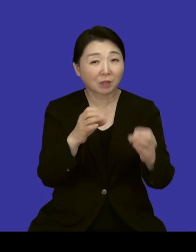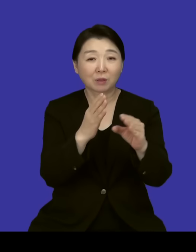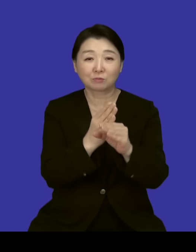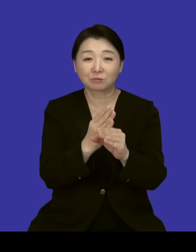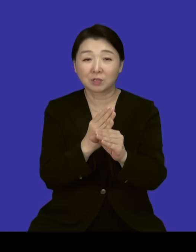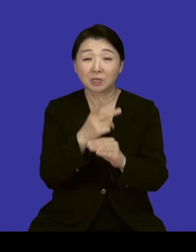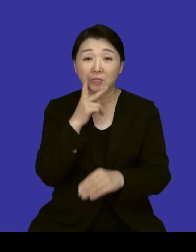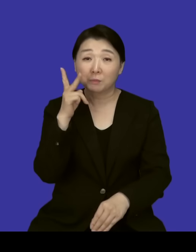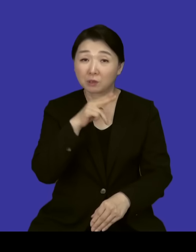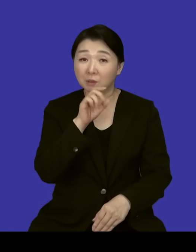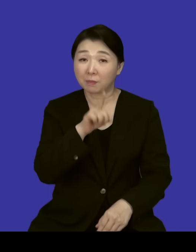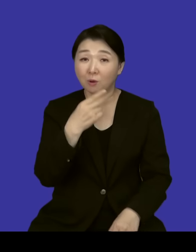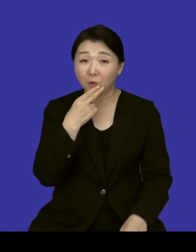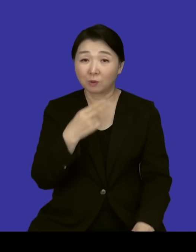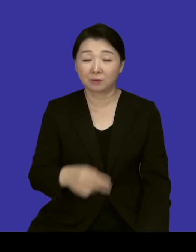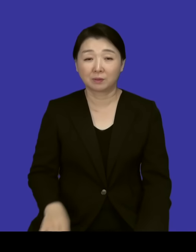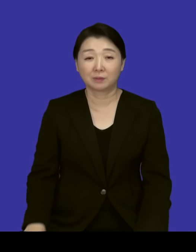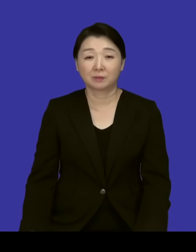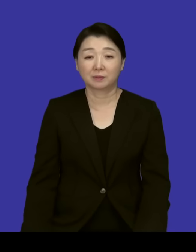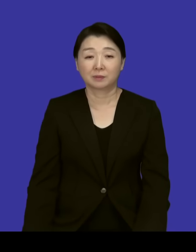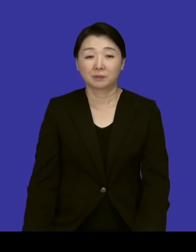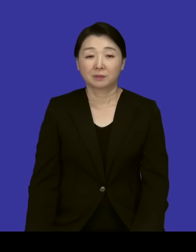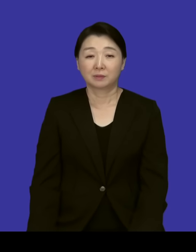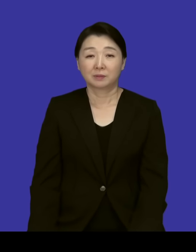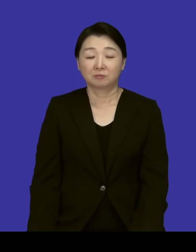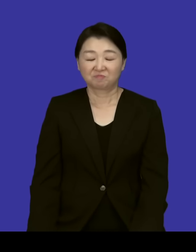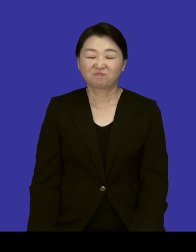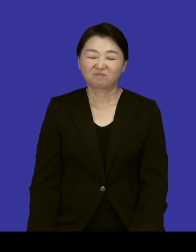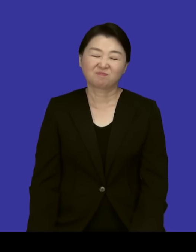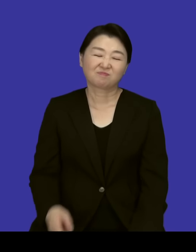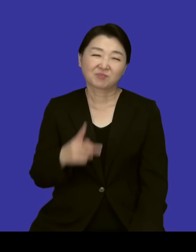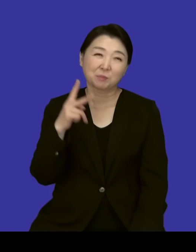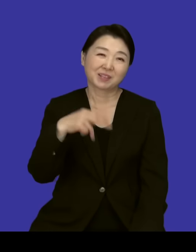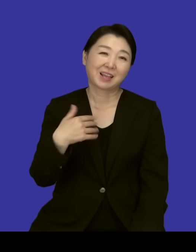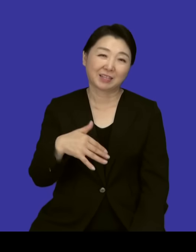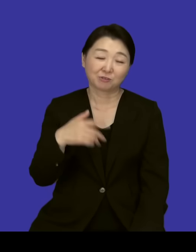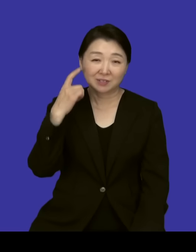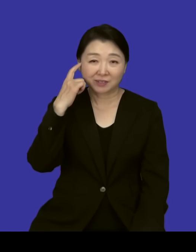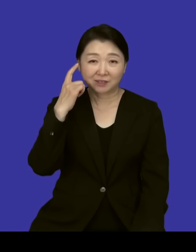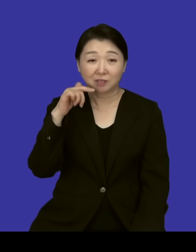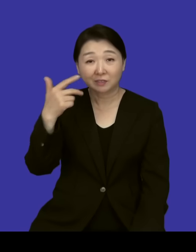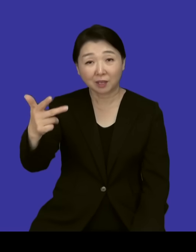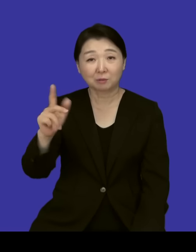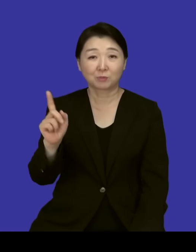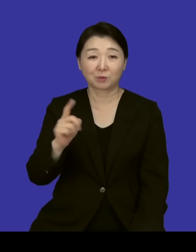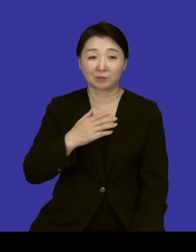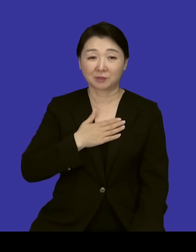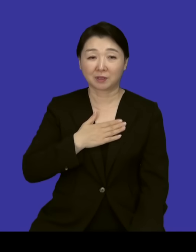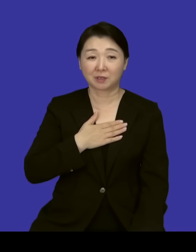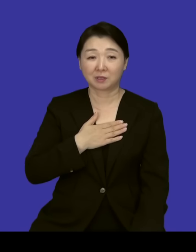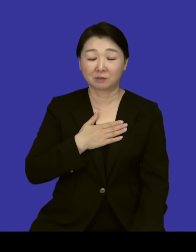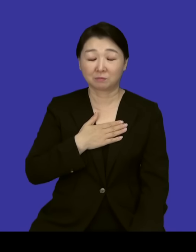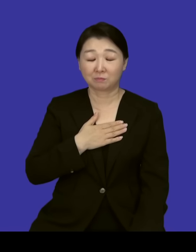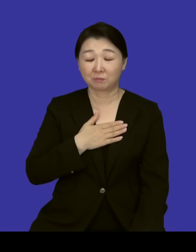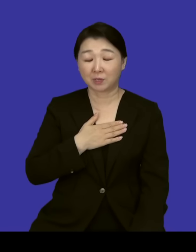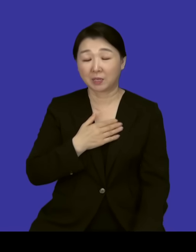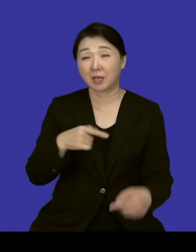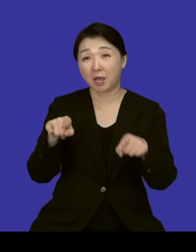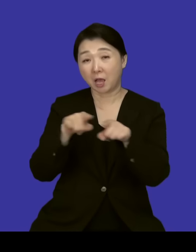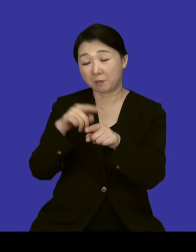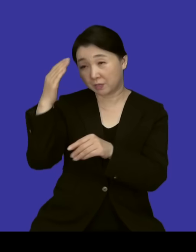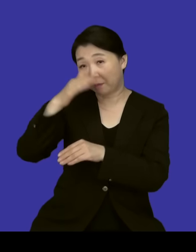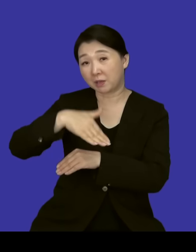담배 끊었다는 얘기를 안 하는 거예요. 예. 그러면 그렇지 안 끊었나 보다. 그런데 그 다음 주에 저랑 탐방을 가기로 돼